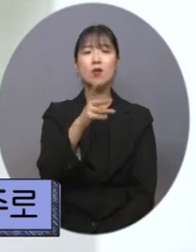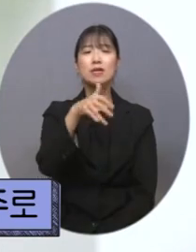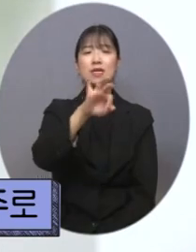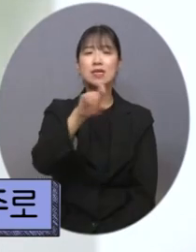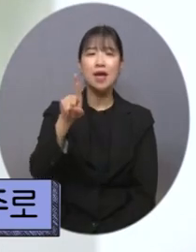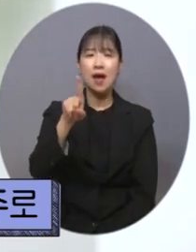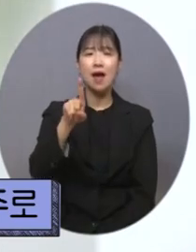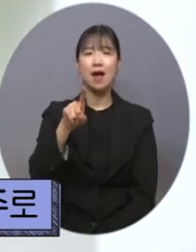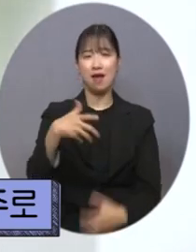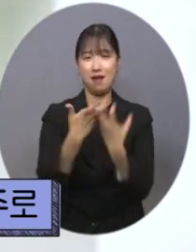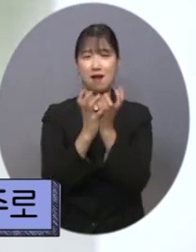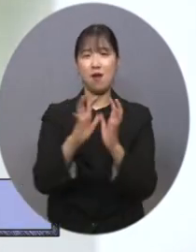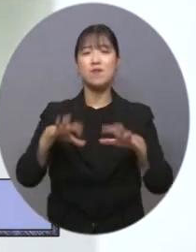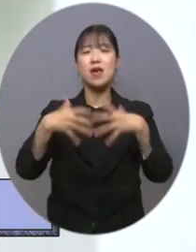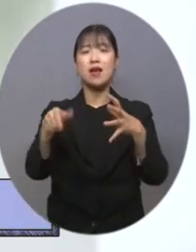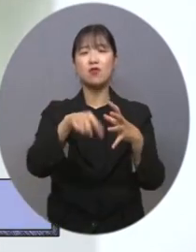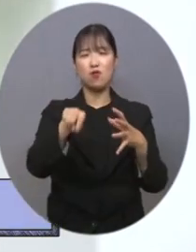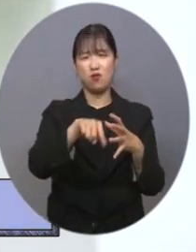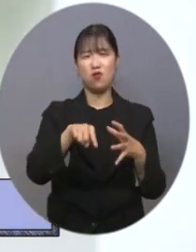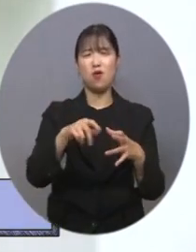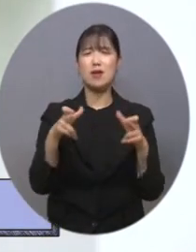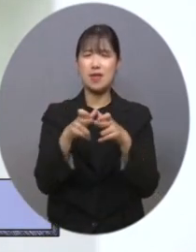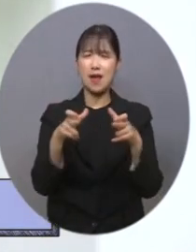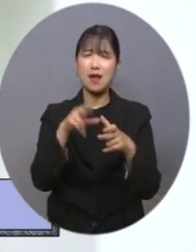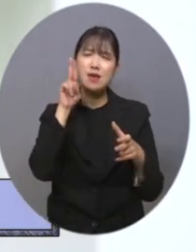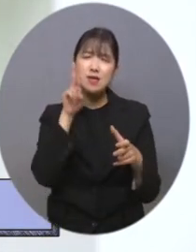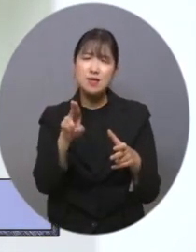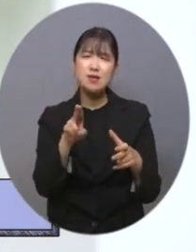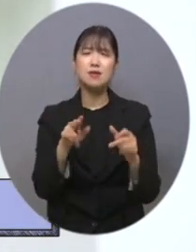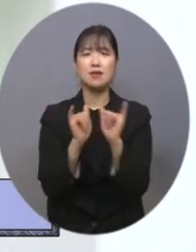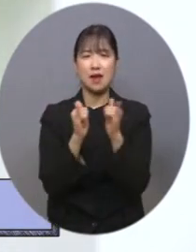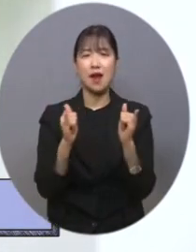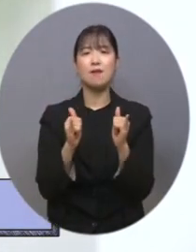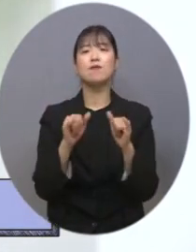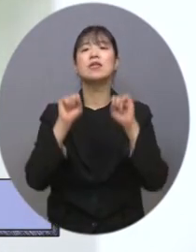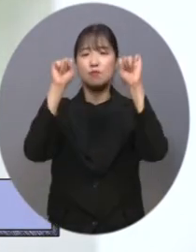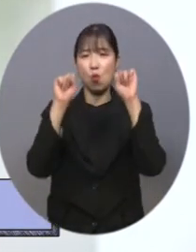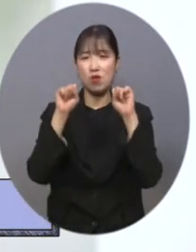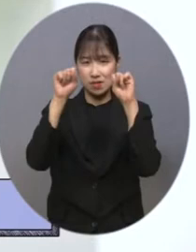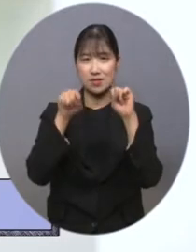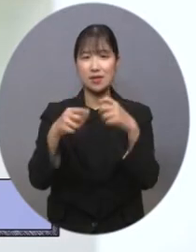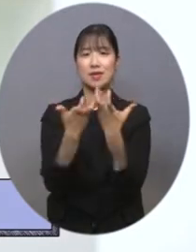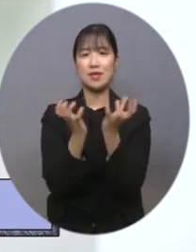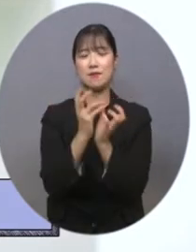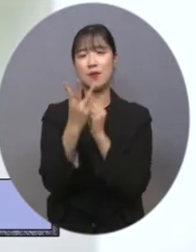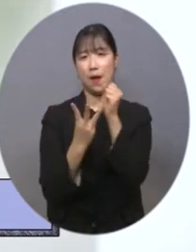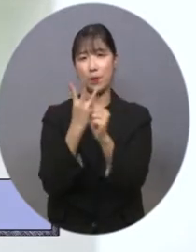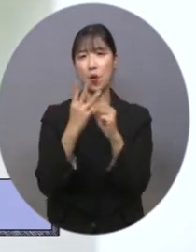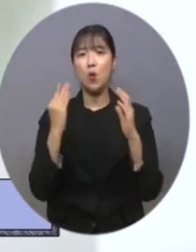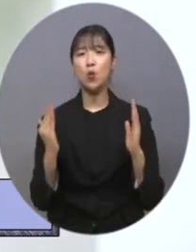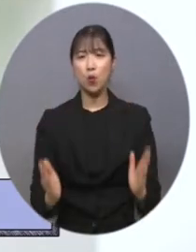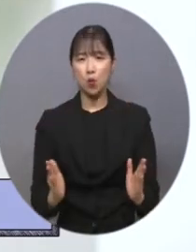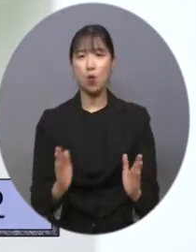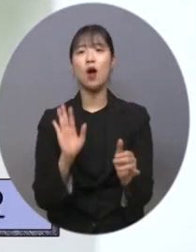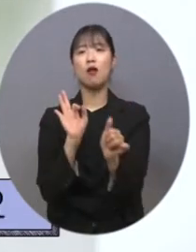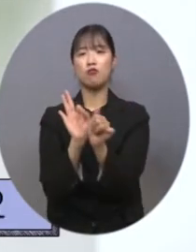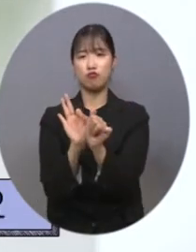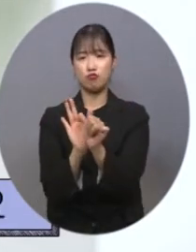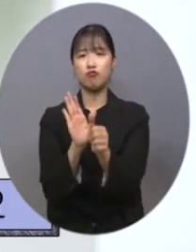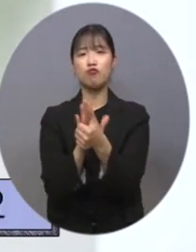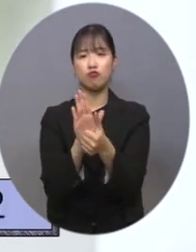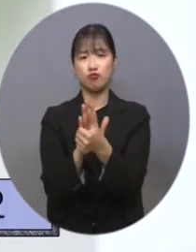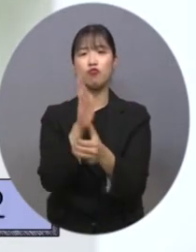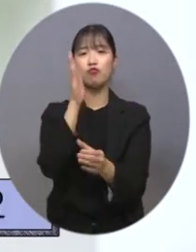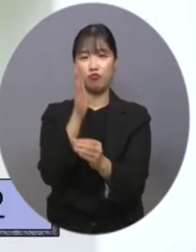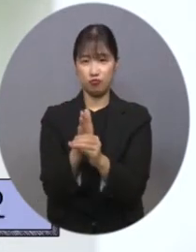속으로라고. 네. 그분 주로 중증장애인분들이 하는 스포츠인데 그쪽 팀에도 저희들이 3년 동안 계속 지금 후원하고 있습니다. 거기도 마찬가지로